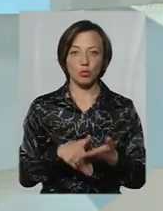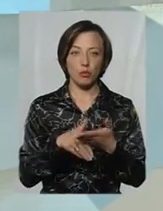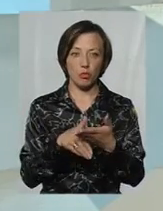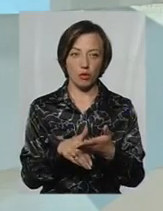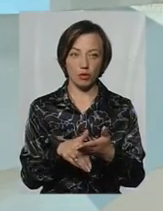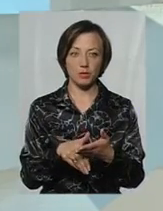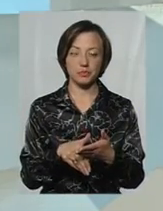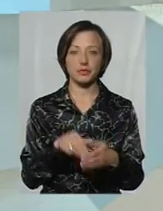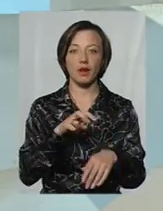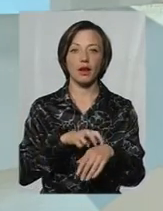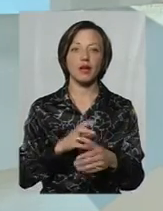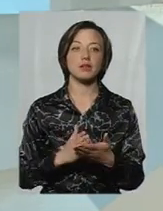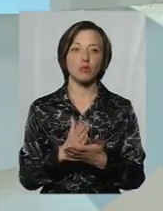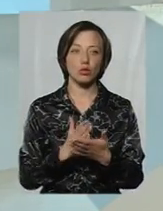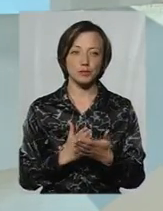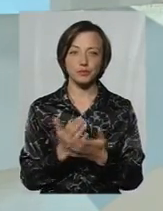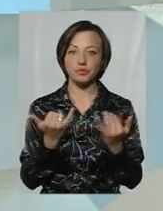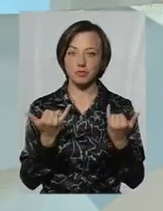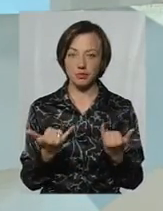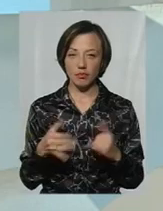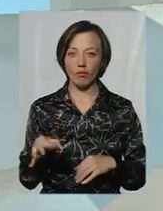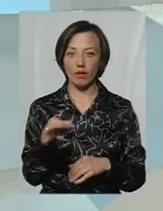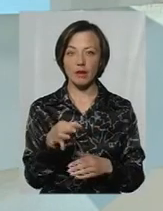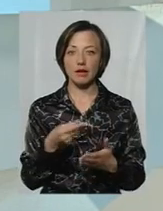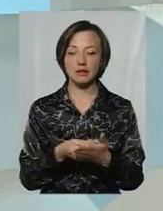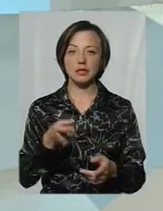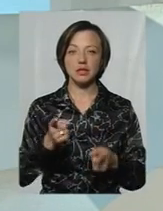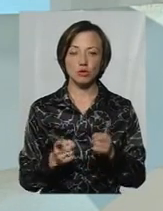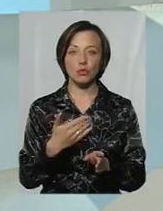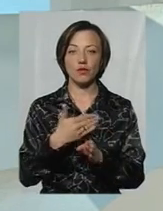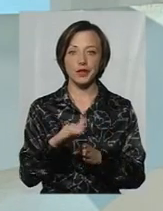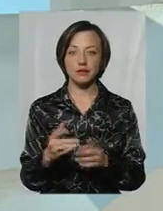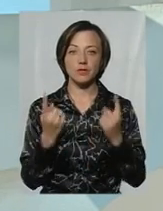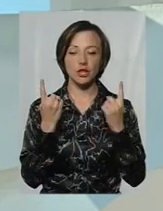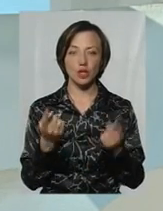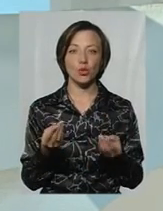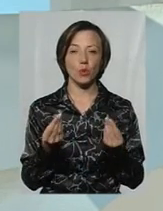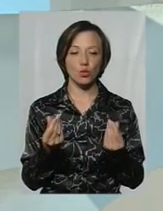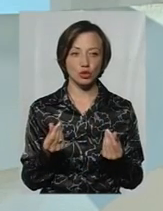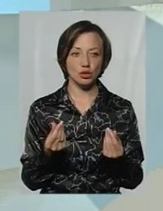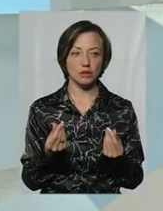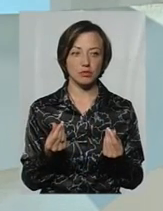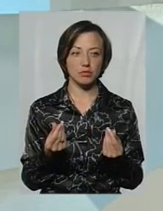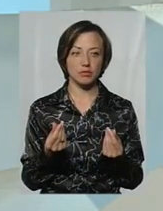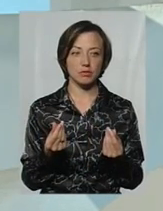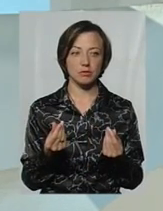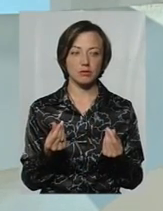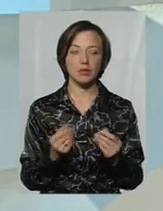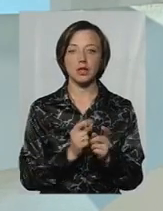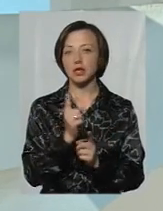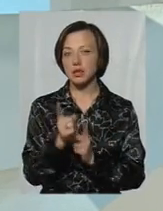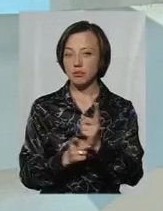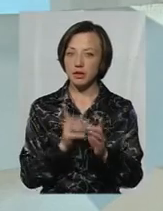допомоги, лікарських послуг. Наразі з обласного бюджету дійсно виділені чималі кошти, були зміни внесені